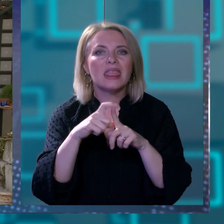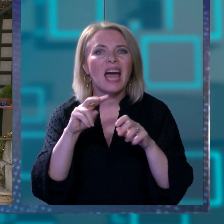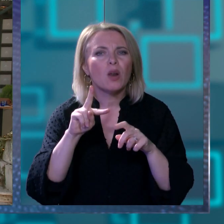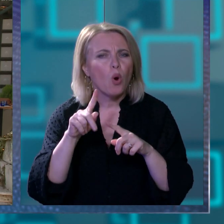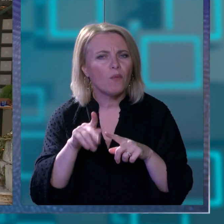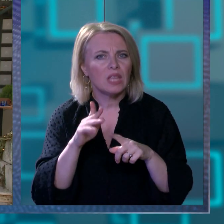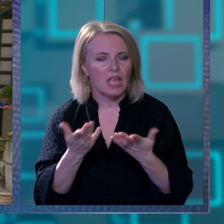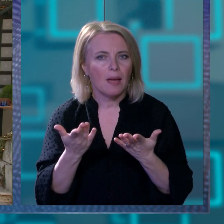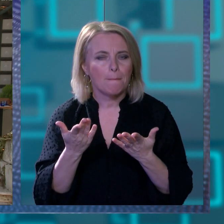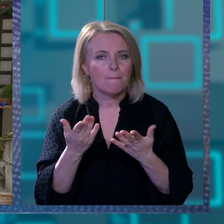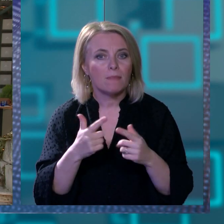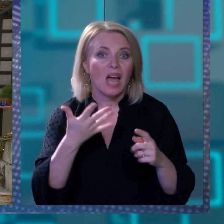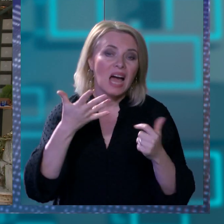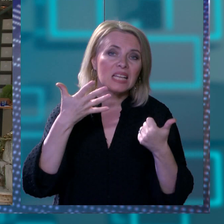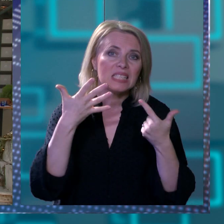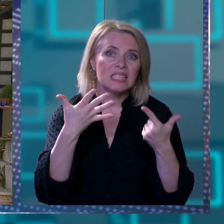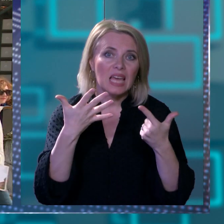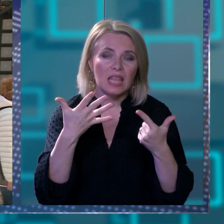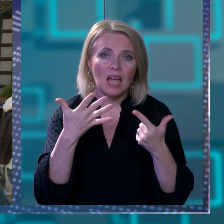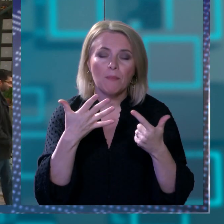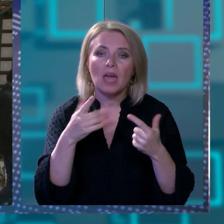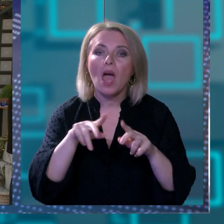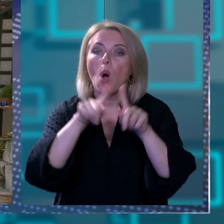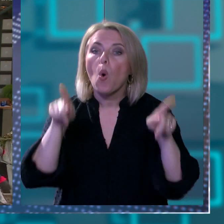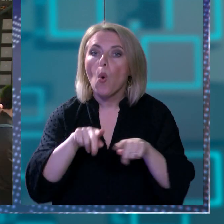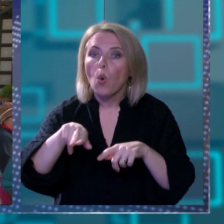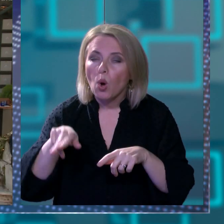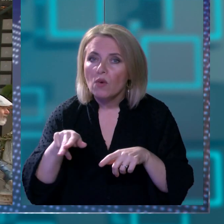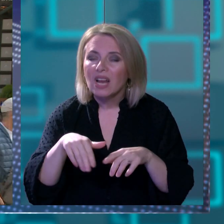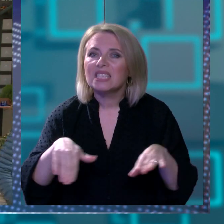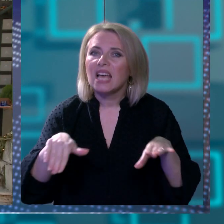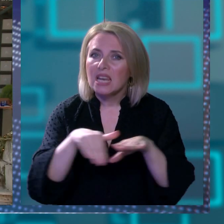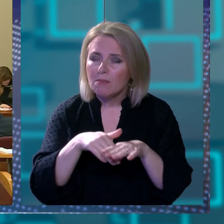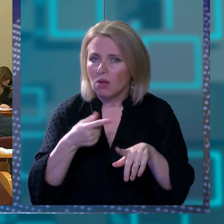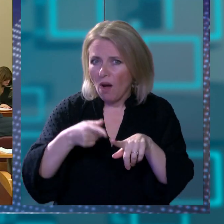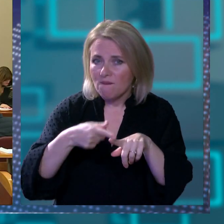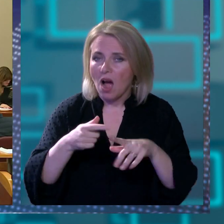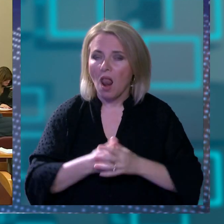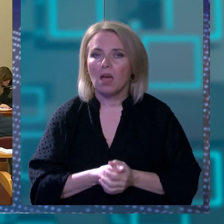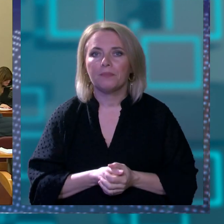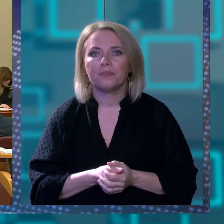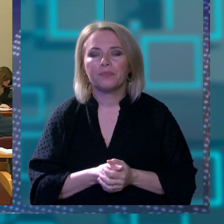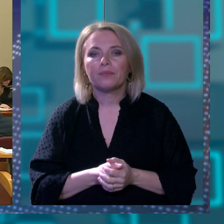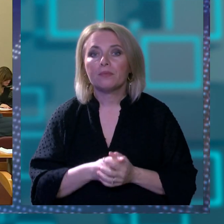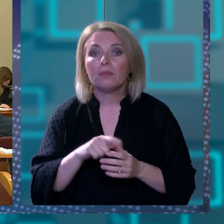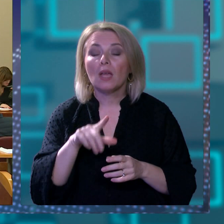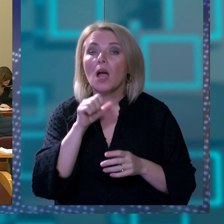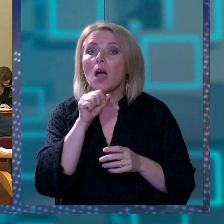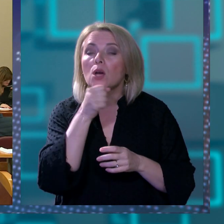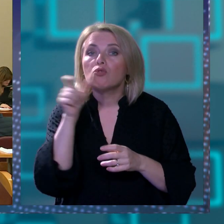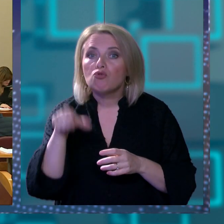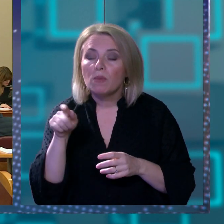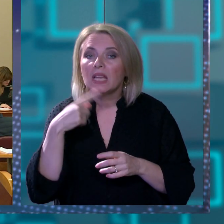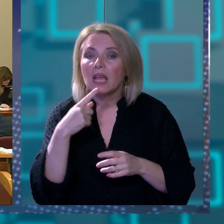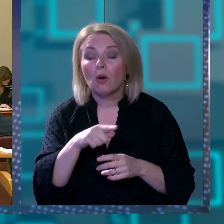darovite učenike i studente, a 7 ugovora za deficitarna zanimanja. Dobroslavić je istaknuo